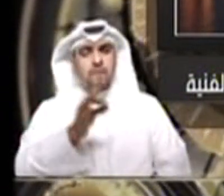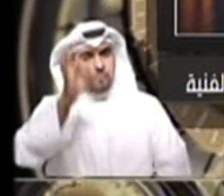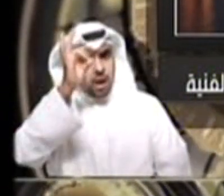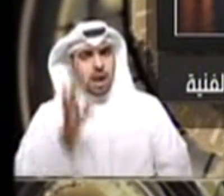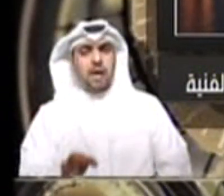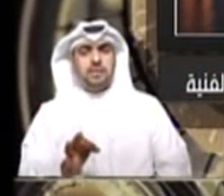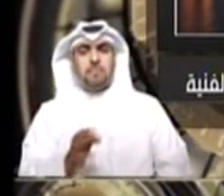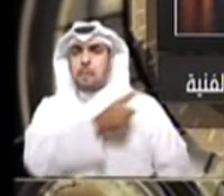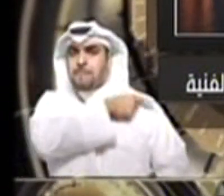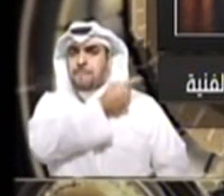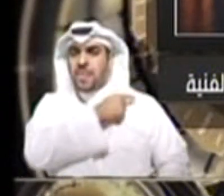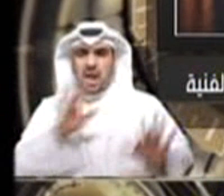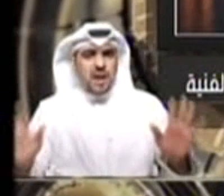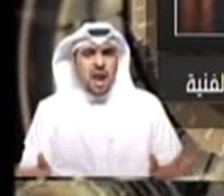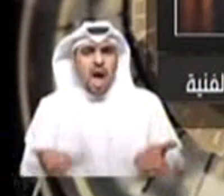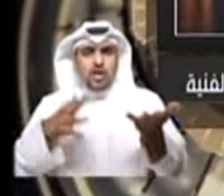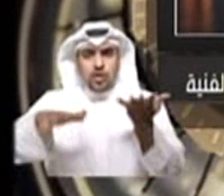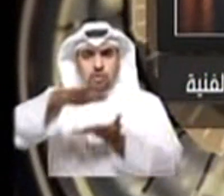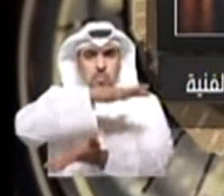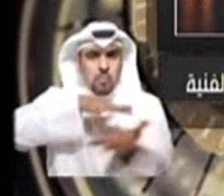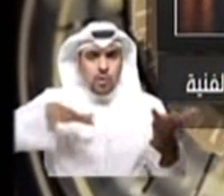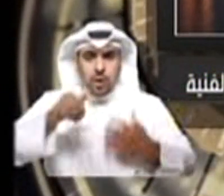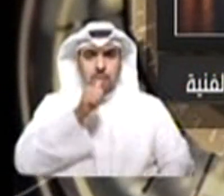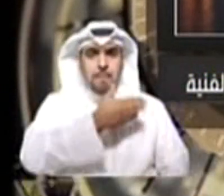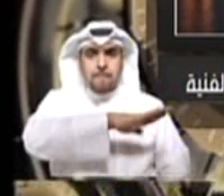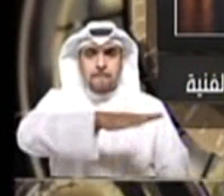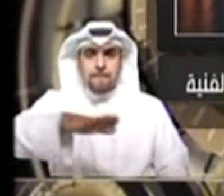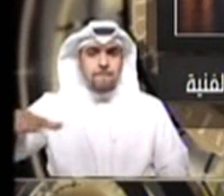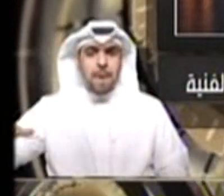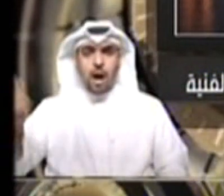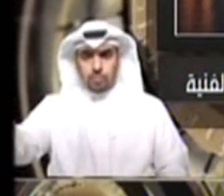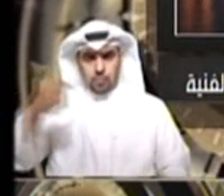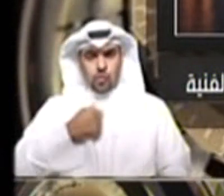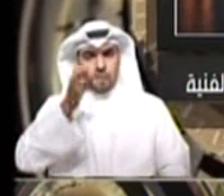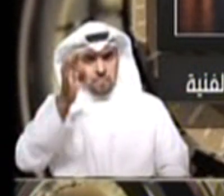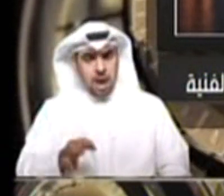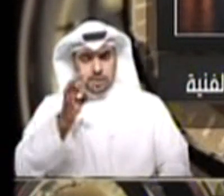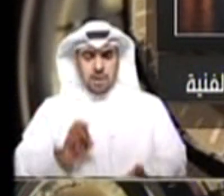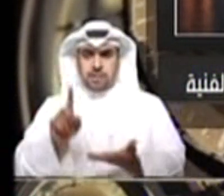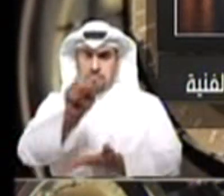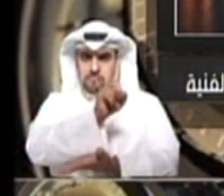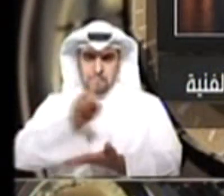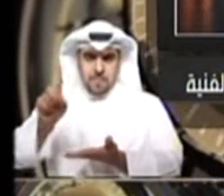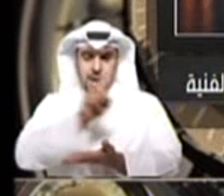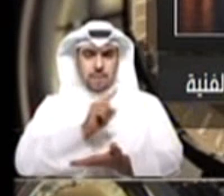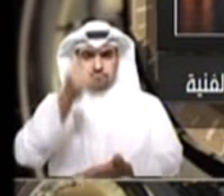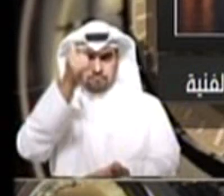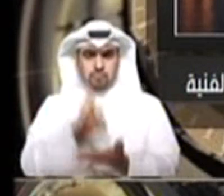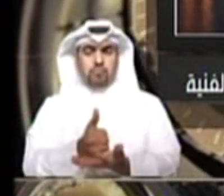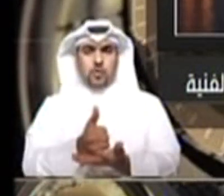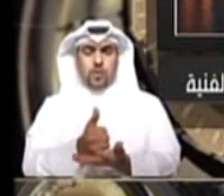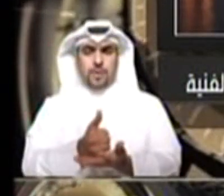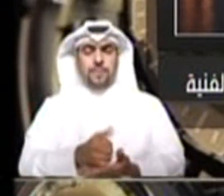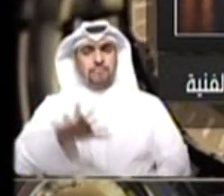تاثيرات على البيئه البحريه يتم الابلاغ عنها في الهيئه العامه للبيئه لعمل اللازم من خلالها. نعم